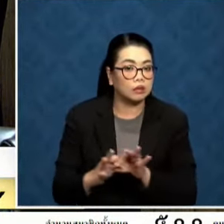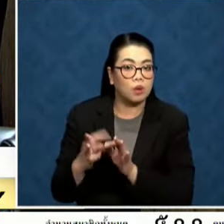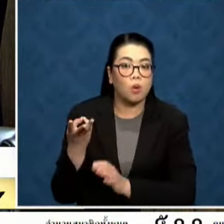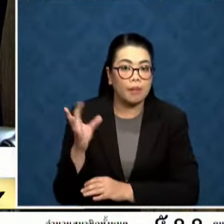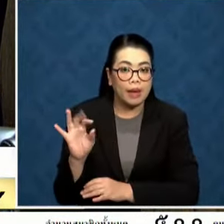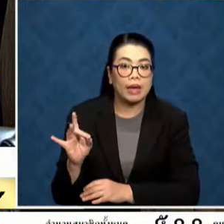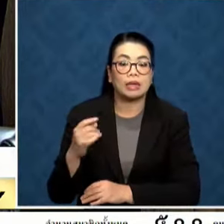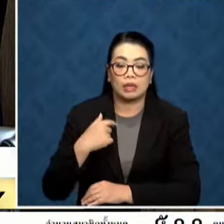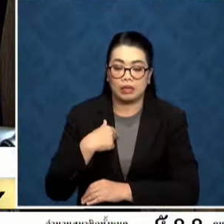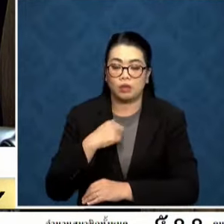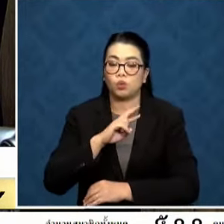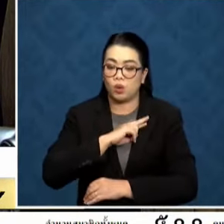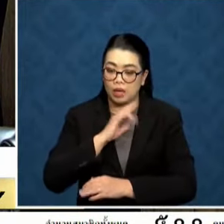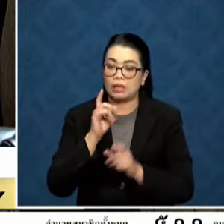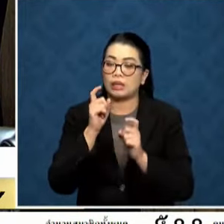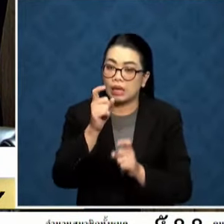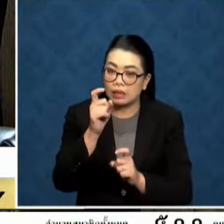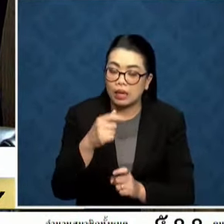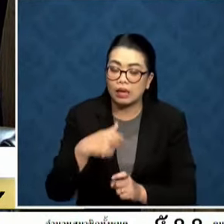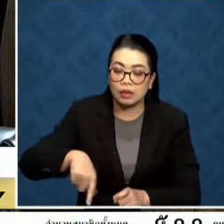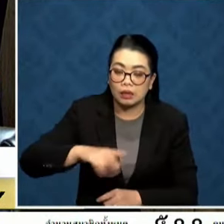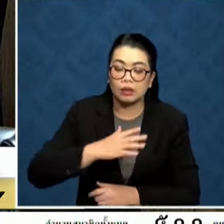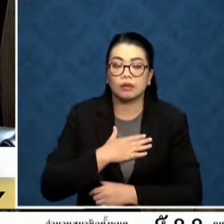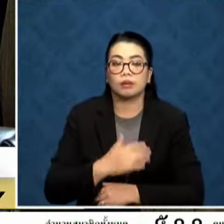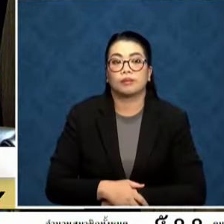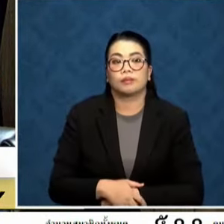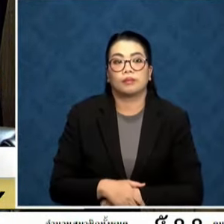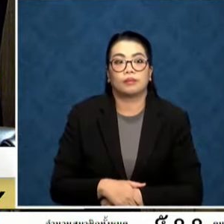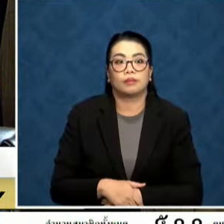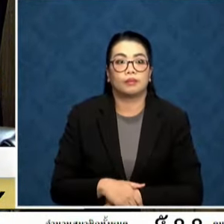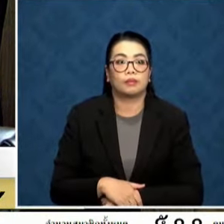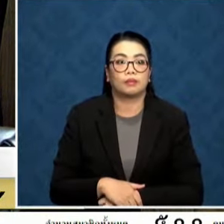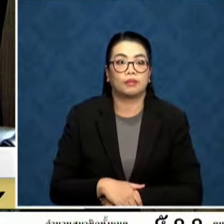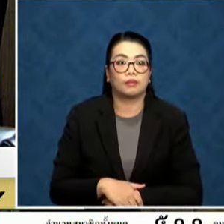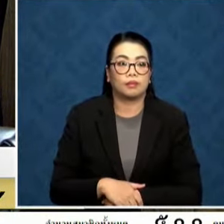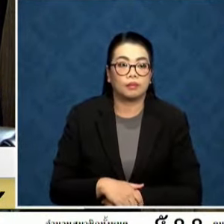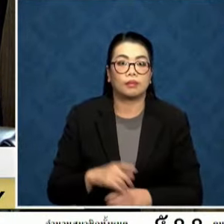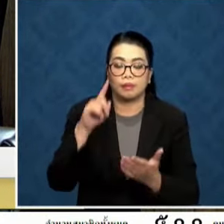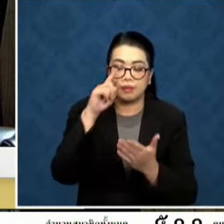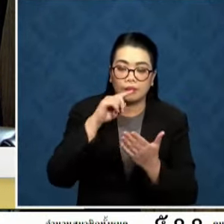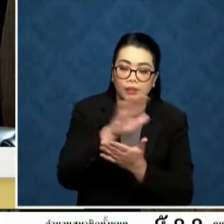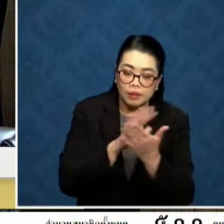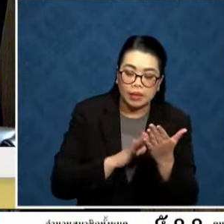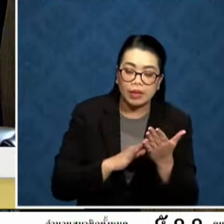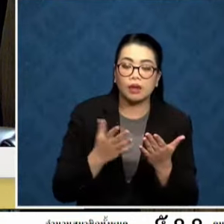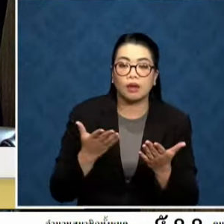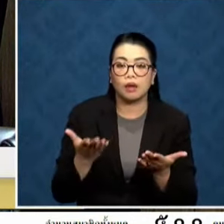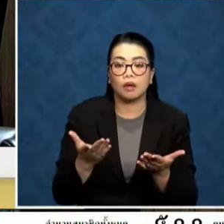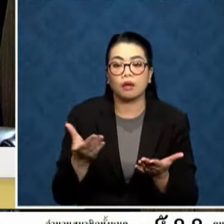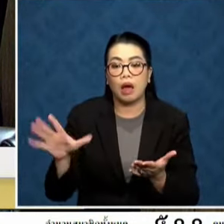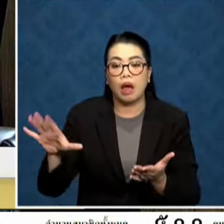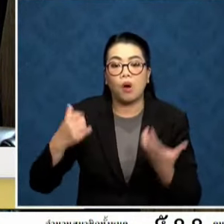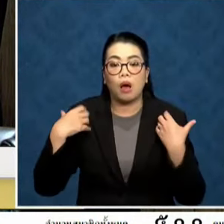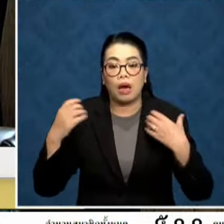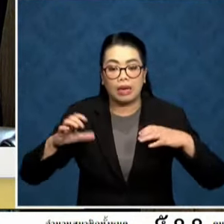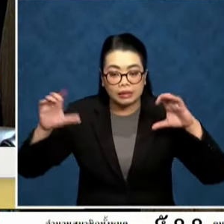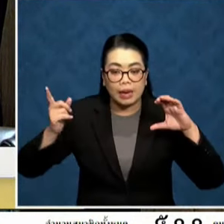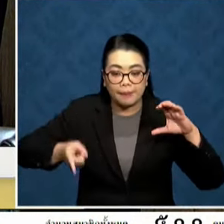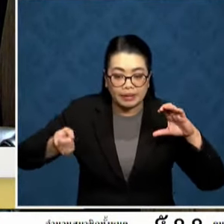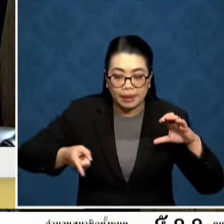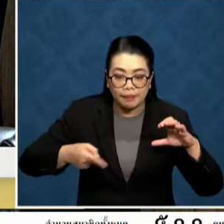เองเข้าไปเสี่ยงอย่างเดียวนะคะเอ่อถ้าไม่ได้แค่เอาตัวเองเข้าไปเสี่ยงเอาประเทศไปเดิมพันนะท่านยังจะเอาข้าราชการประจำ